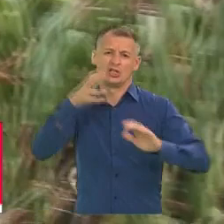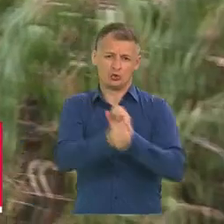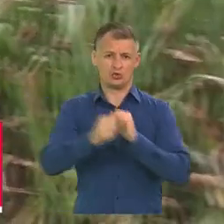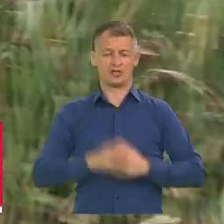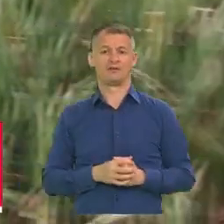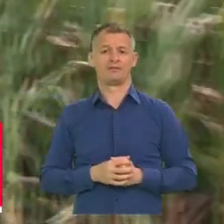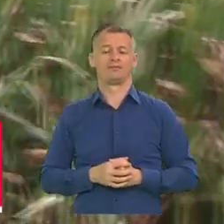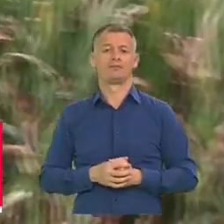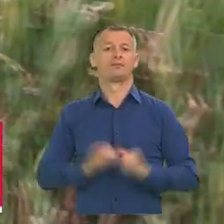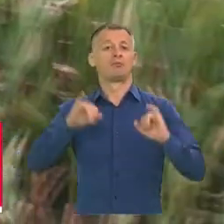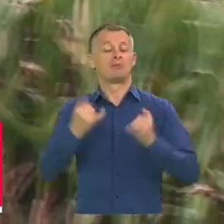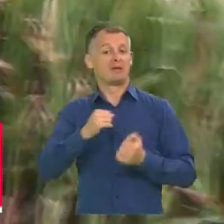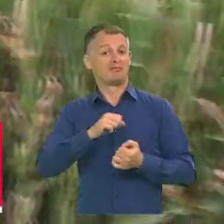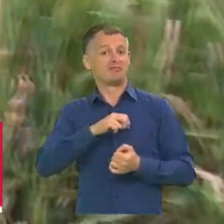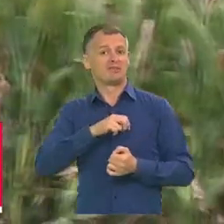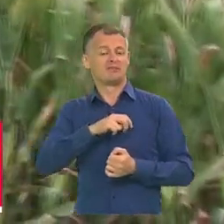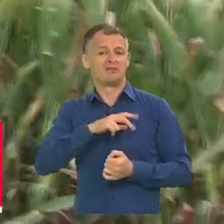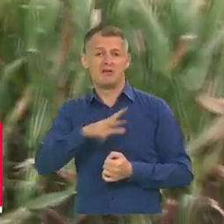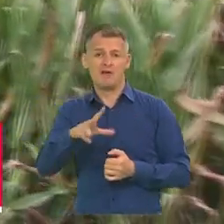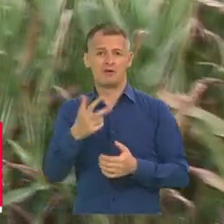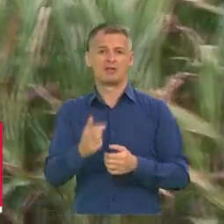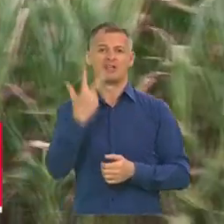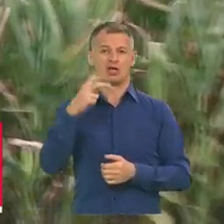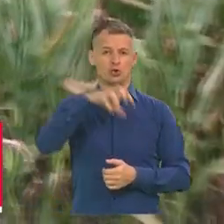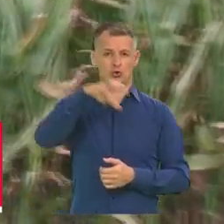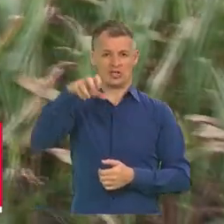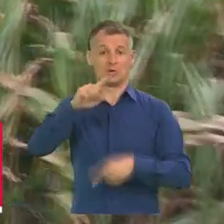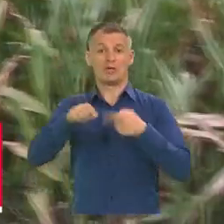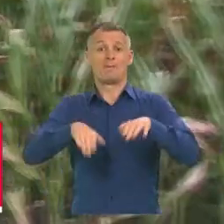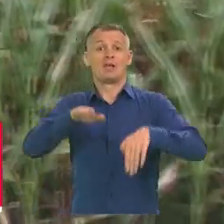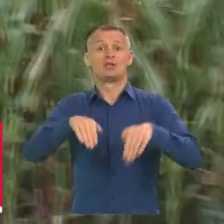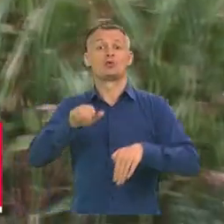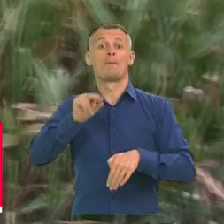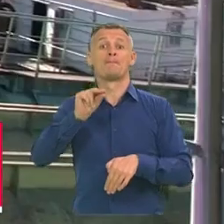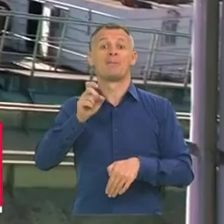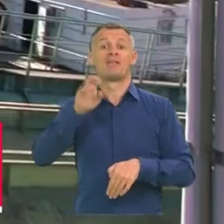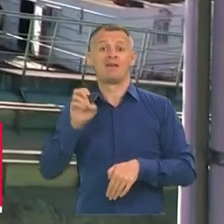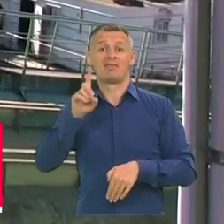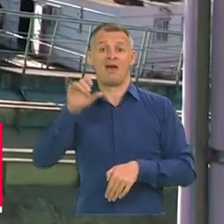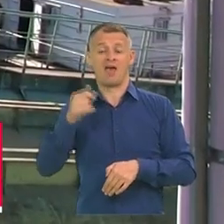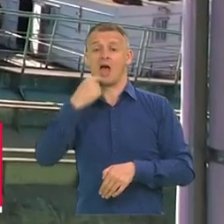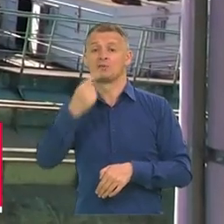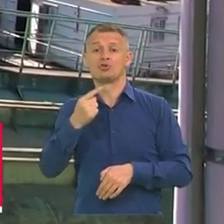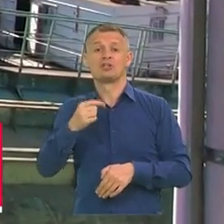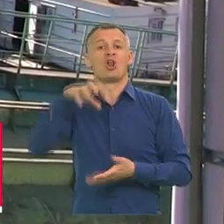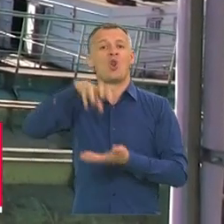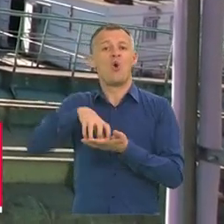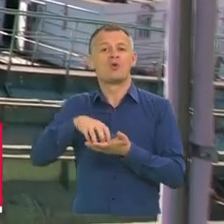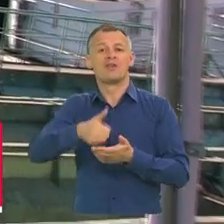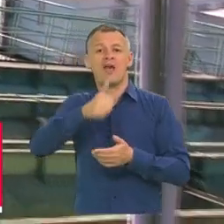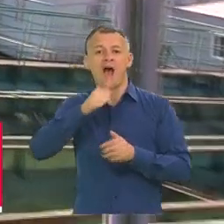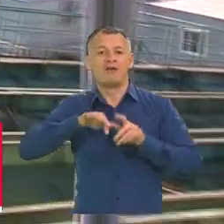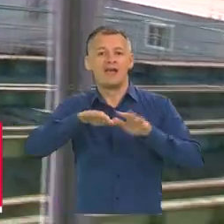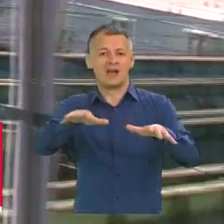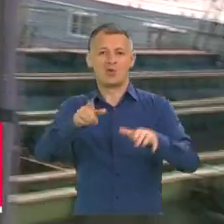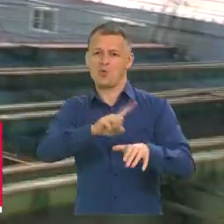Situația este disperată deja pentru agricultorii din trei județe, după ce ministrul Petre Daia a anunțat că stațiile de irigare nu mai pot funcționa. În Doljol